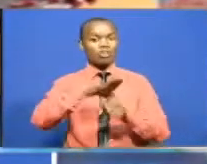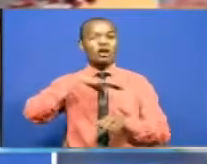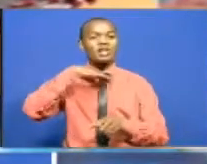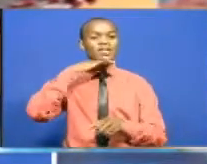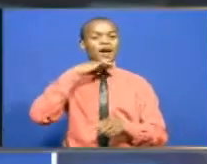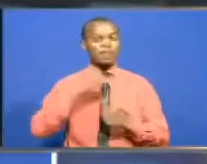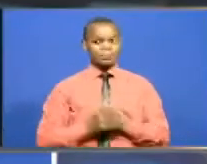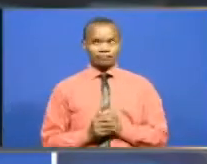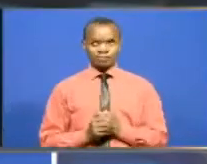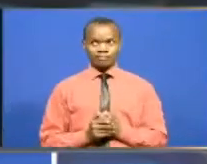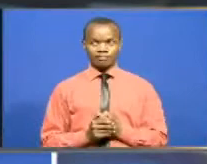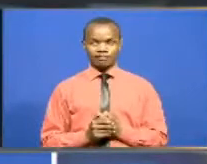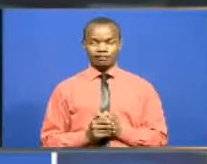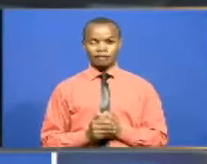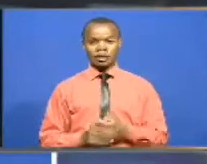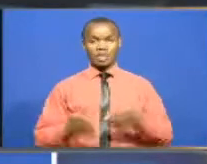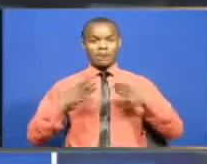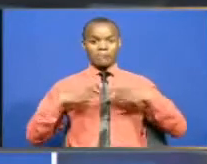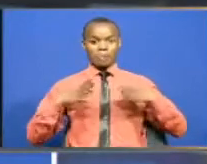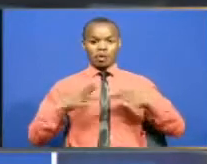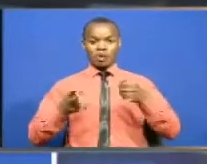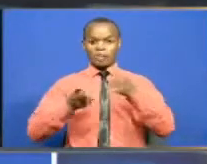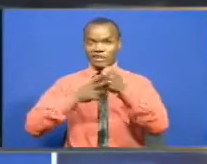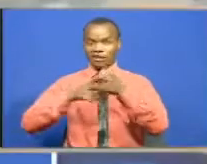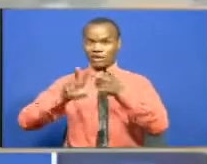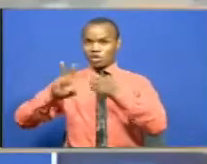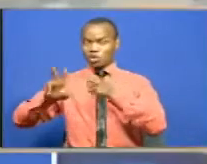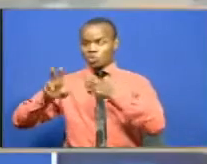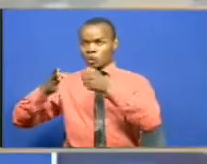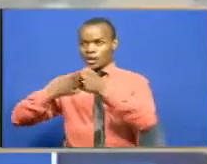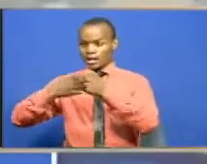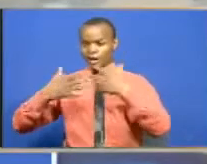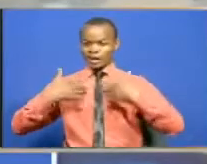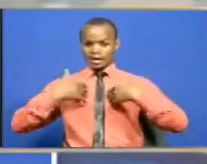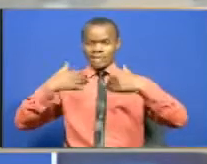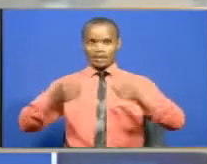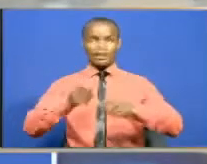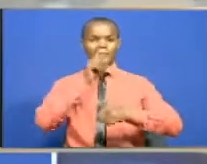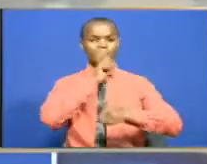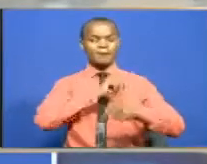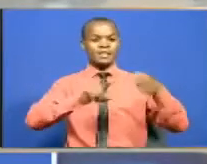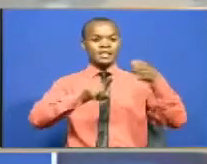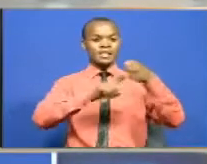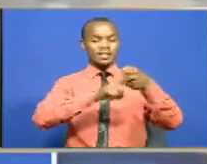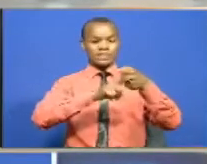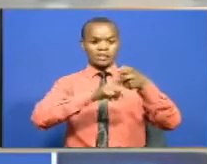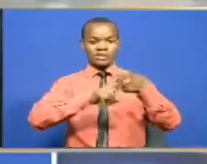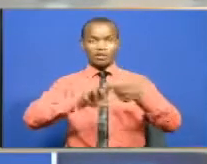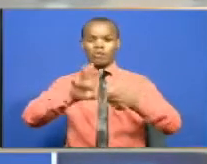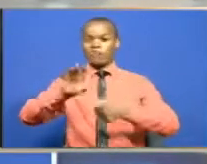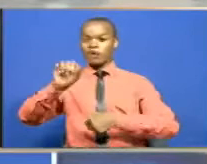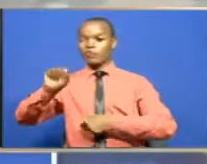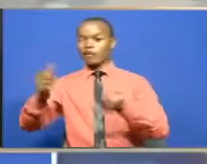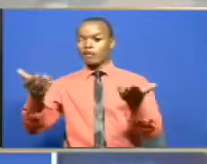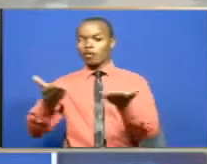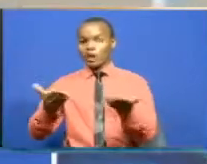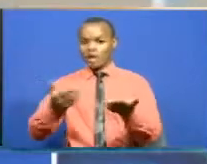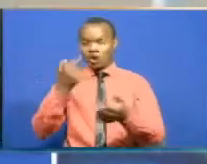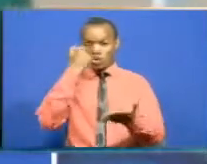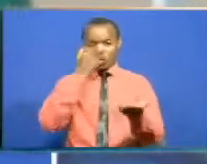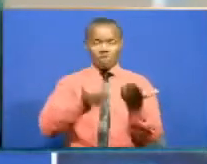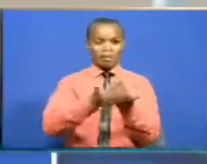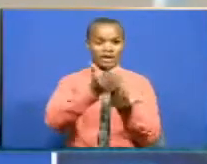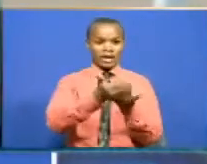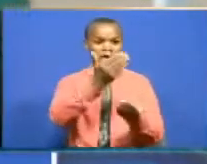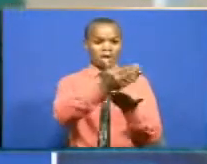humu nchini. Watu 728 wamepona, ambapo 645 kati yao walikuwa wakihudumiwa nyumbani